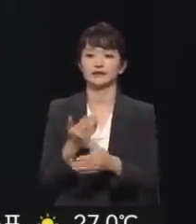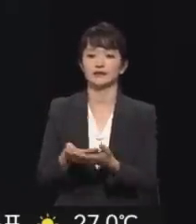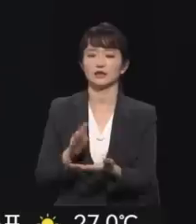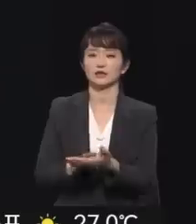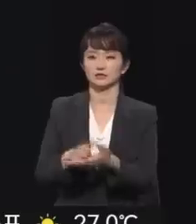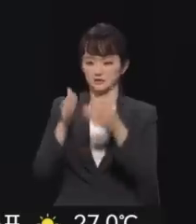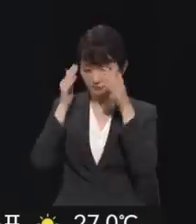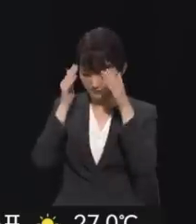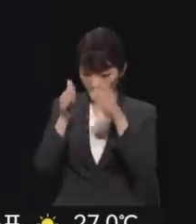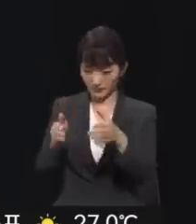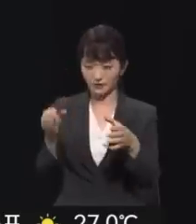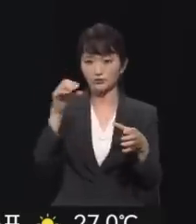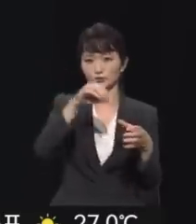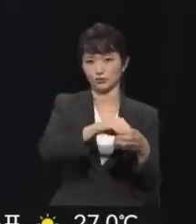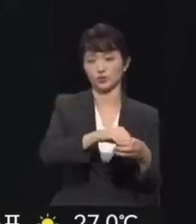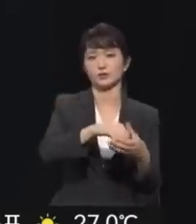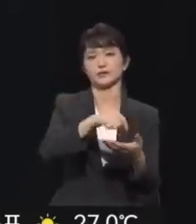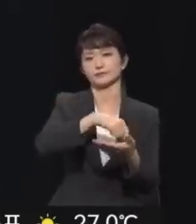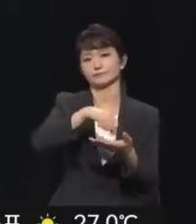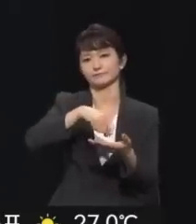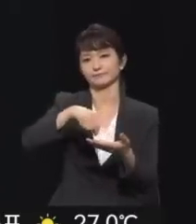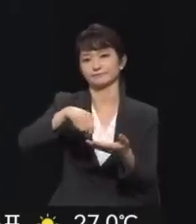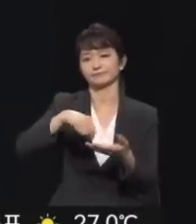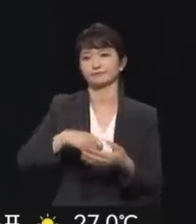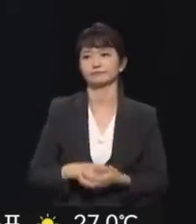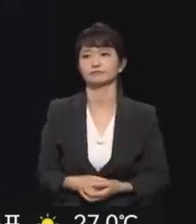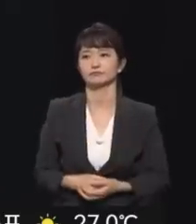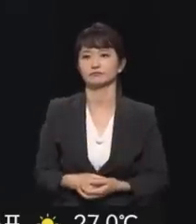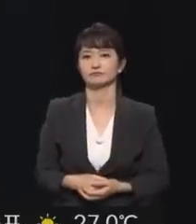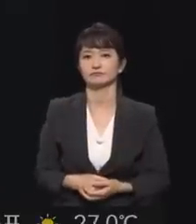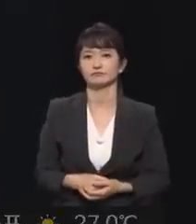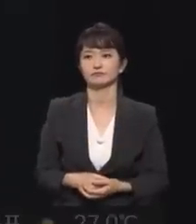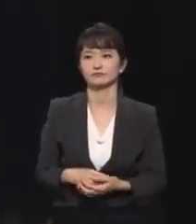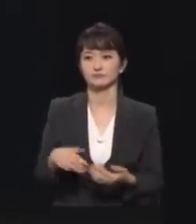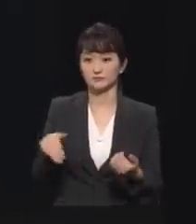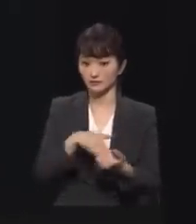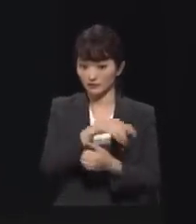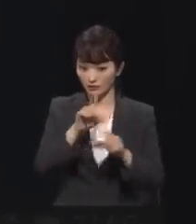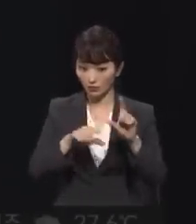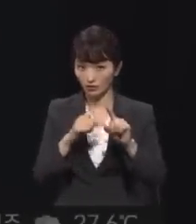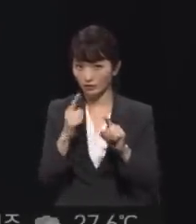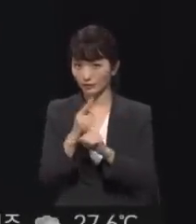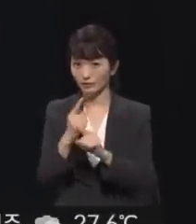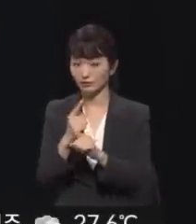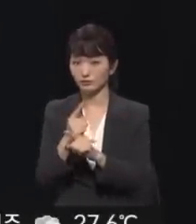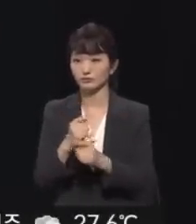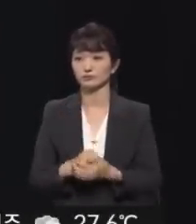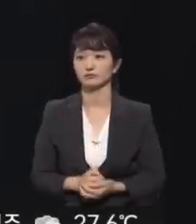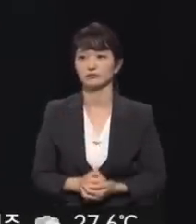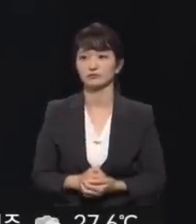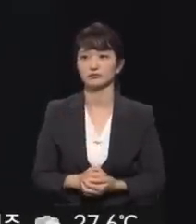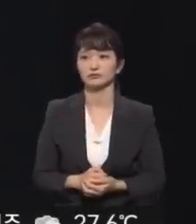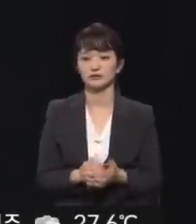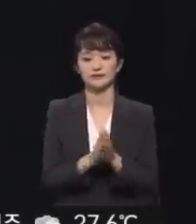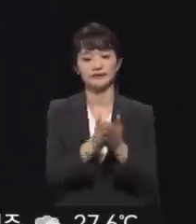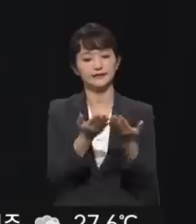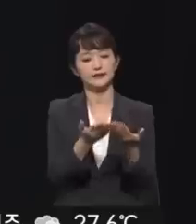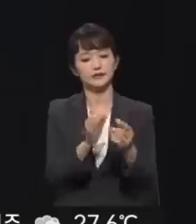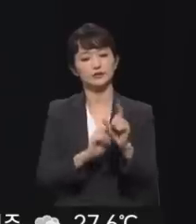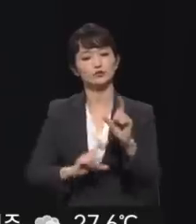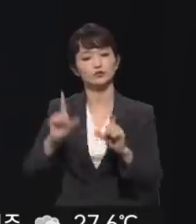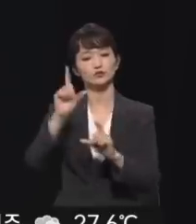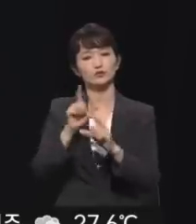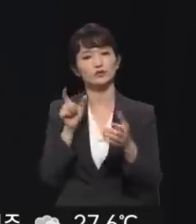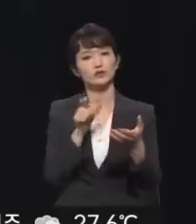대해서 남겠다 이런 얘기를 하더라구요 그러나 상황이 또 뭐 별수가 생겼으니까 또 거기다 추구하고 싶은 내용이 있는지는